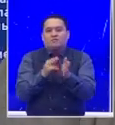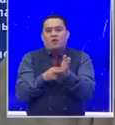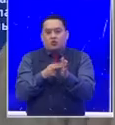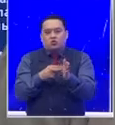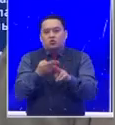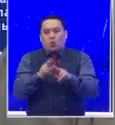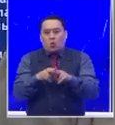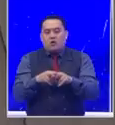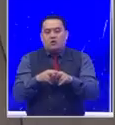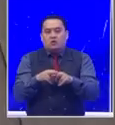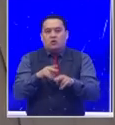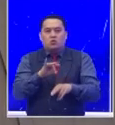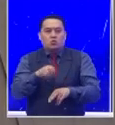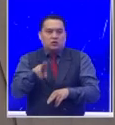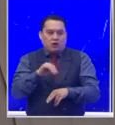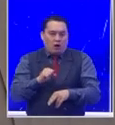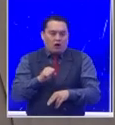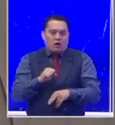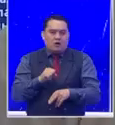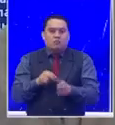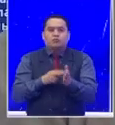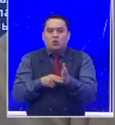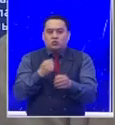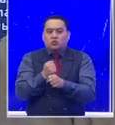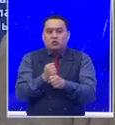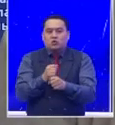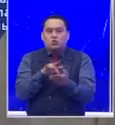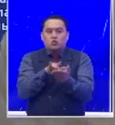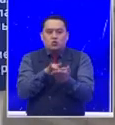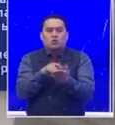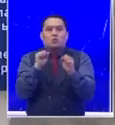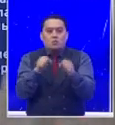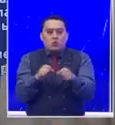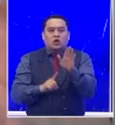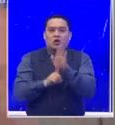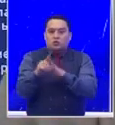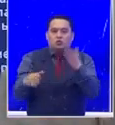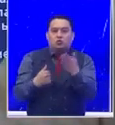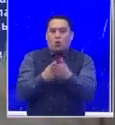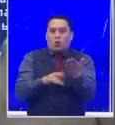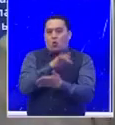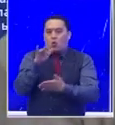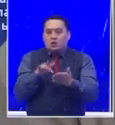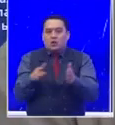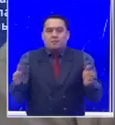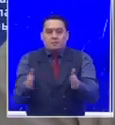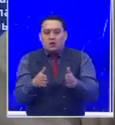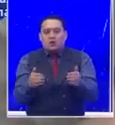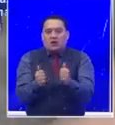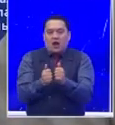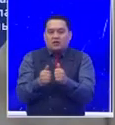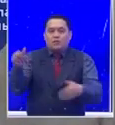с шахты вывозил руду, сделать поезд, туристический поезд, который будет от начала города до конца ехать по узкой колее вдоль